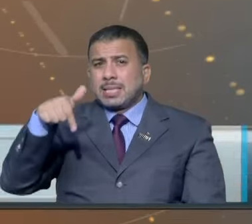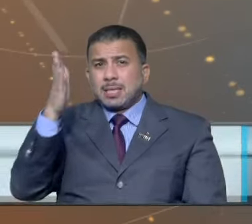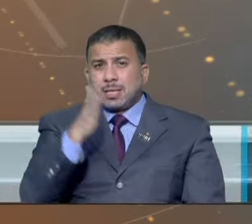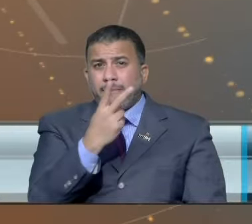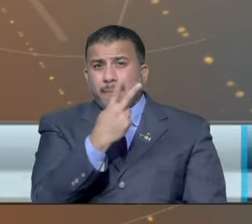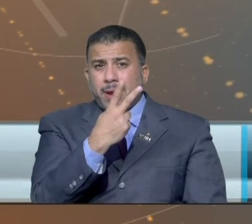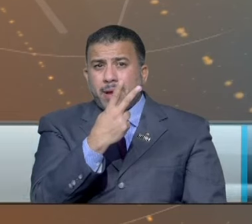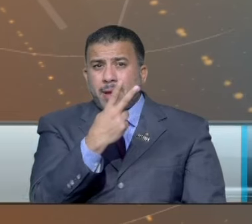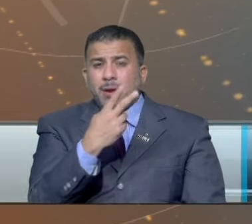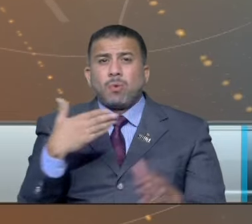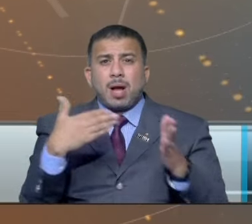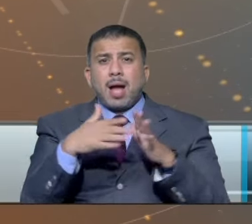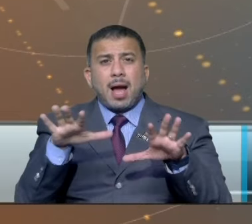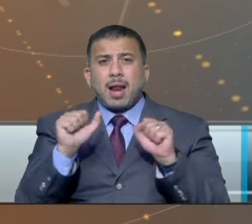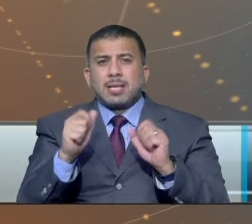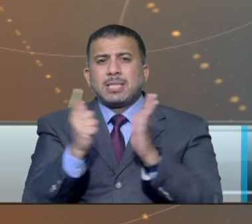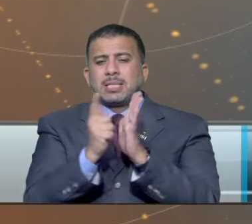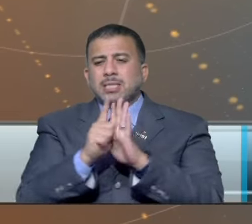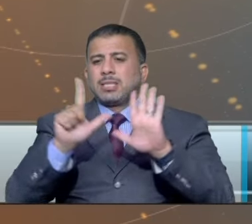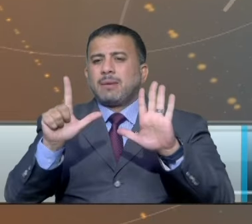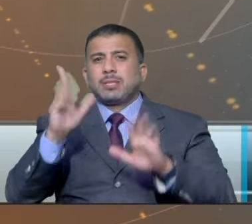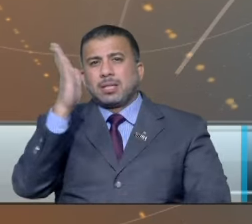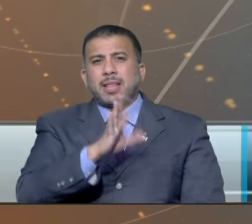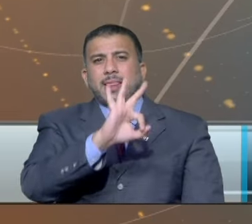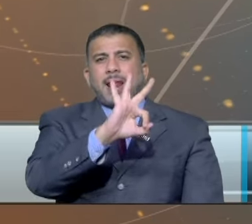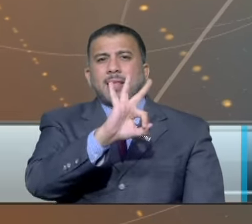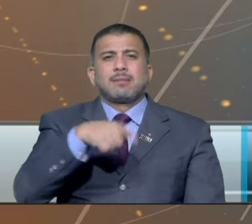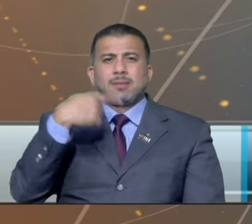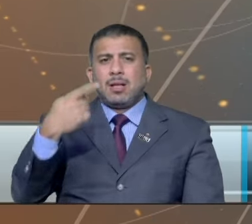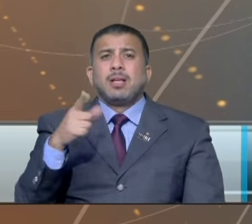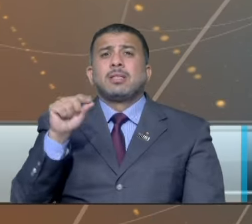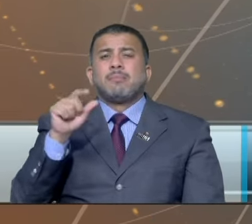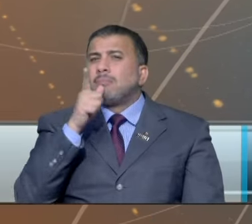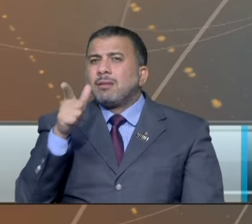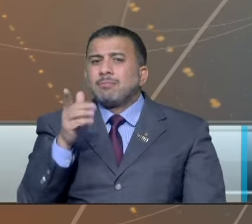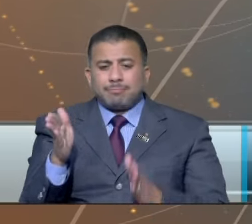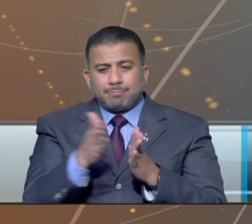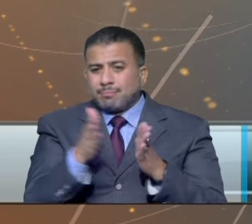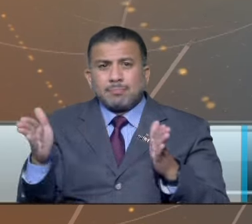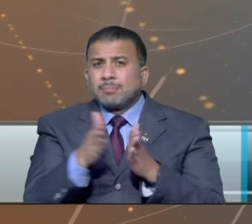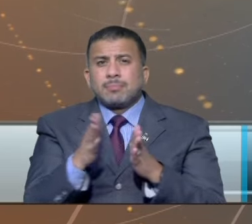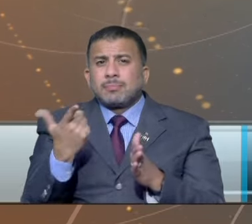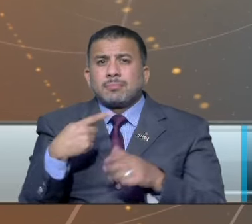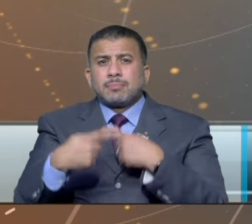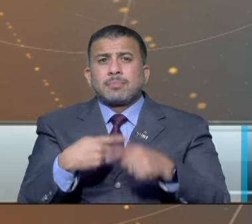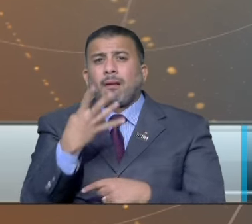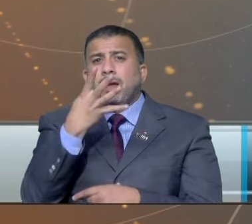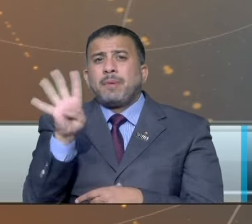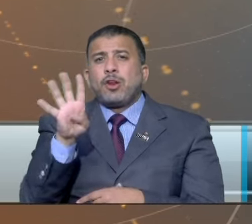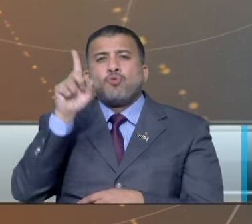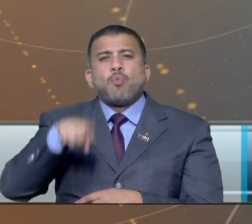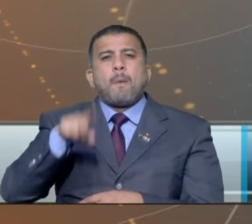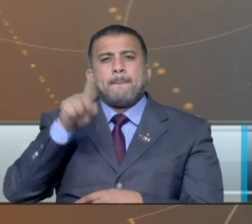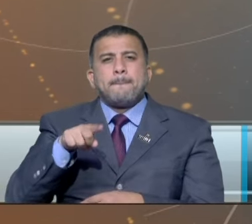فبراير المقبل وتنتهي في السابع عشر من مارس القادم وتتميز هذه الفتره التي تستمر